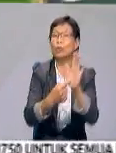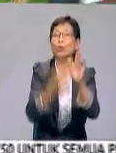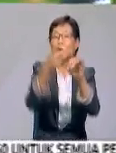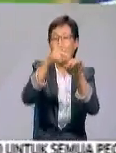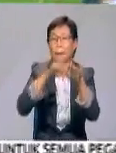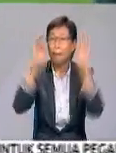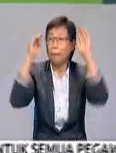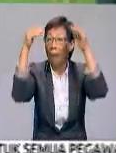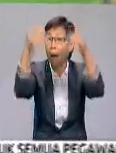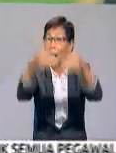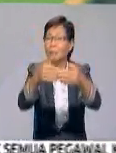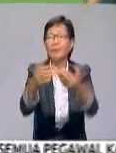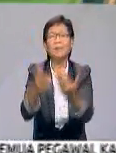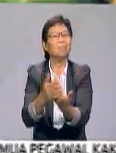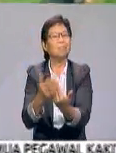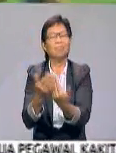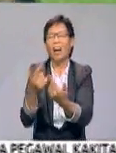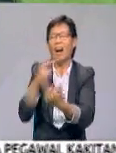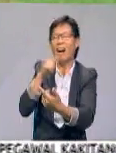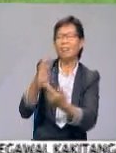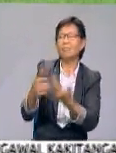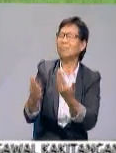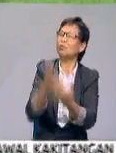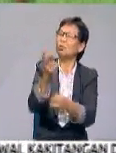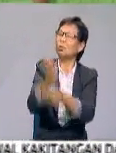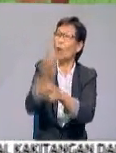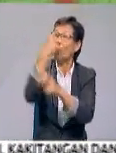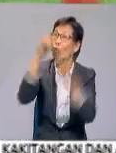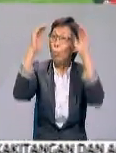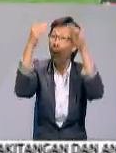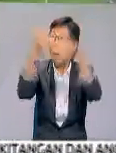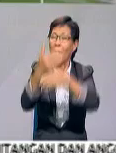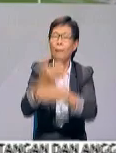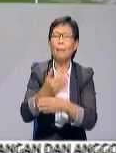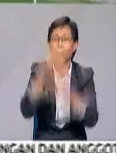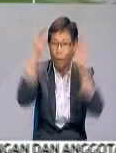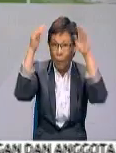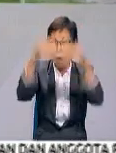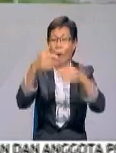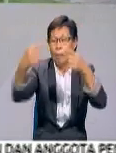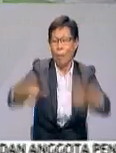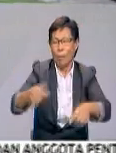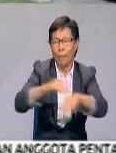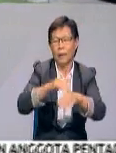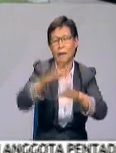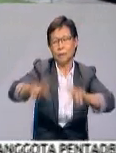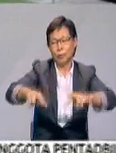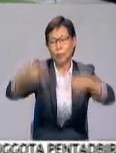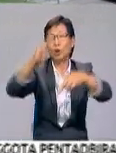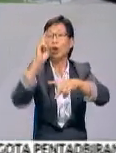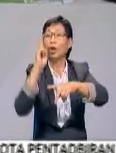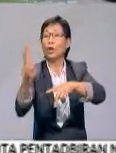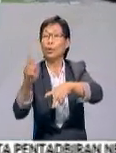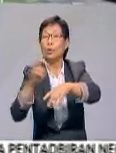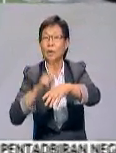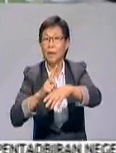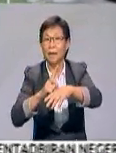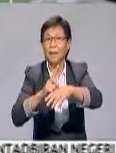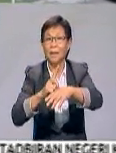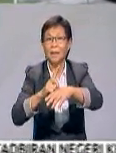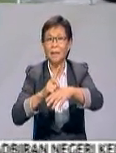bahawa tiada sebarang laluan mudah akan diberikan skuad Tok Gajah apabila mereka bakal berentak pada separuh akhir kedua di Stadium Darul